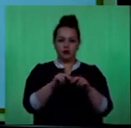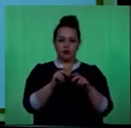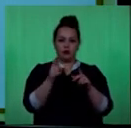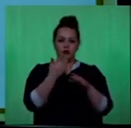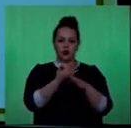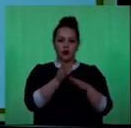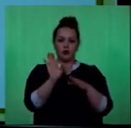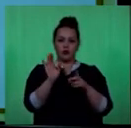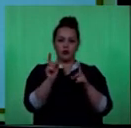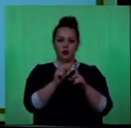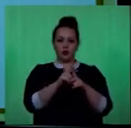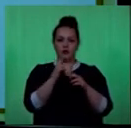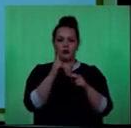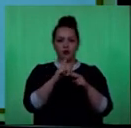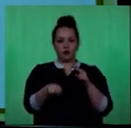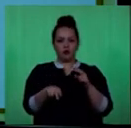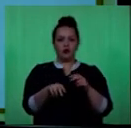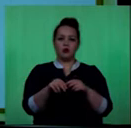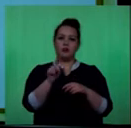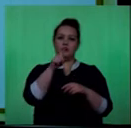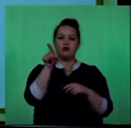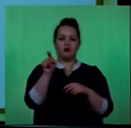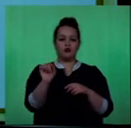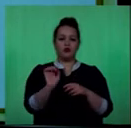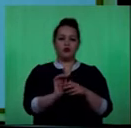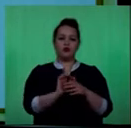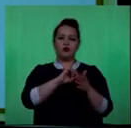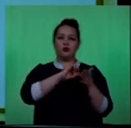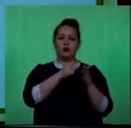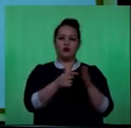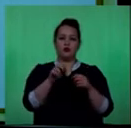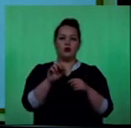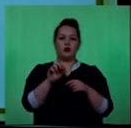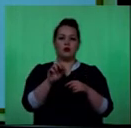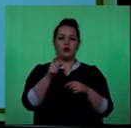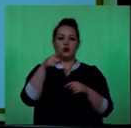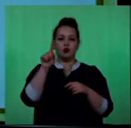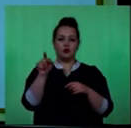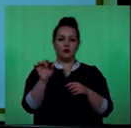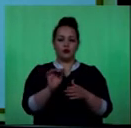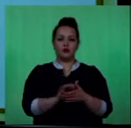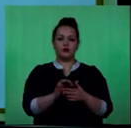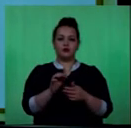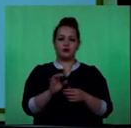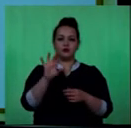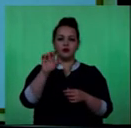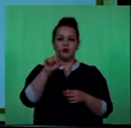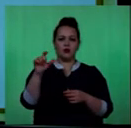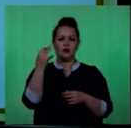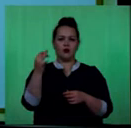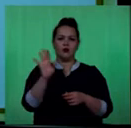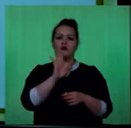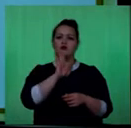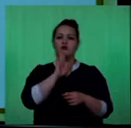слова до окончания приставка корень суффикс и девчонки и